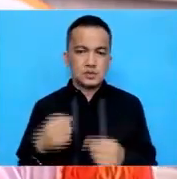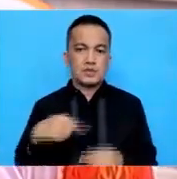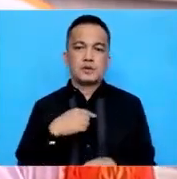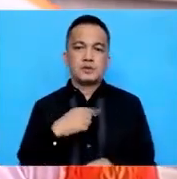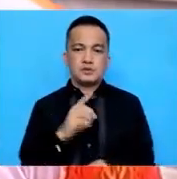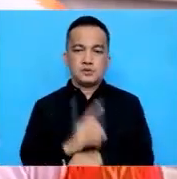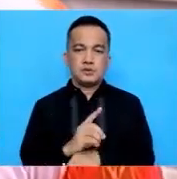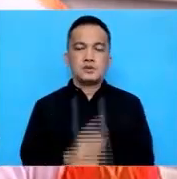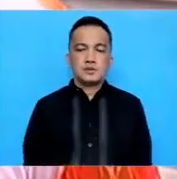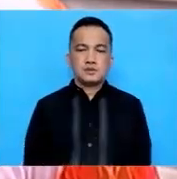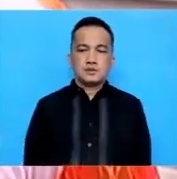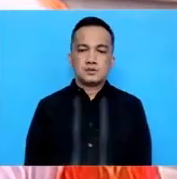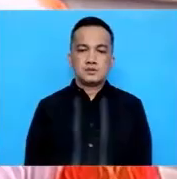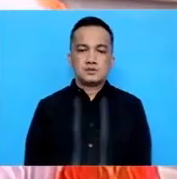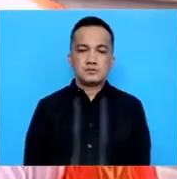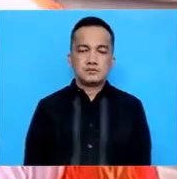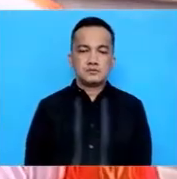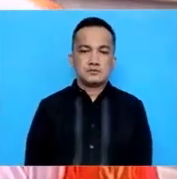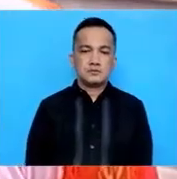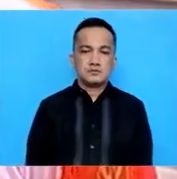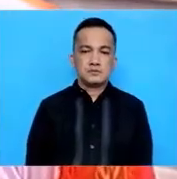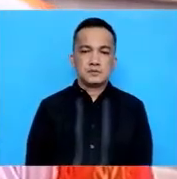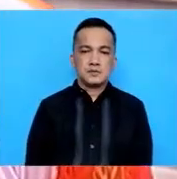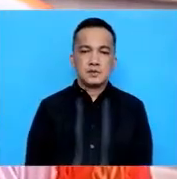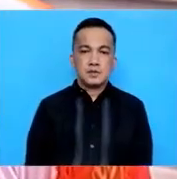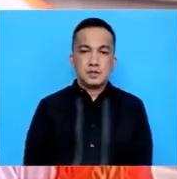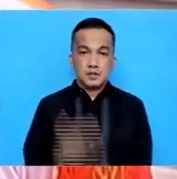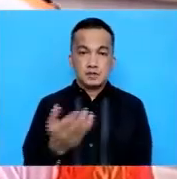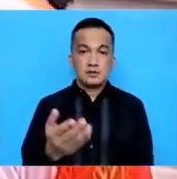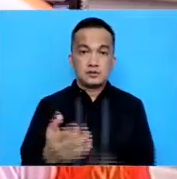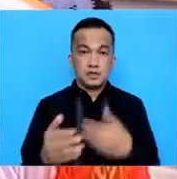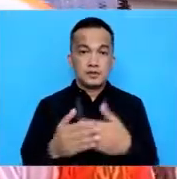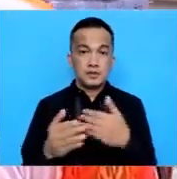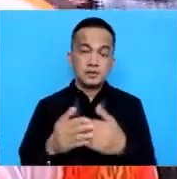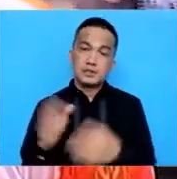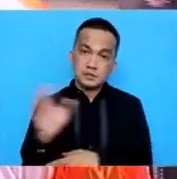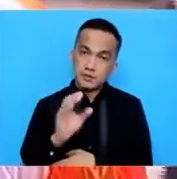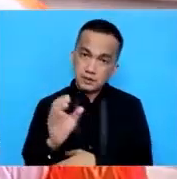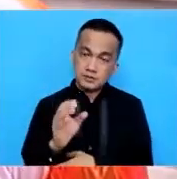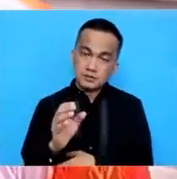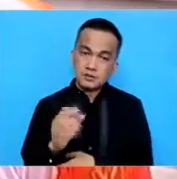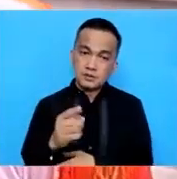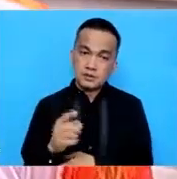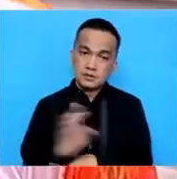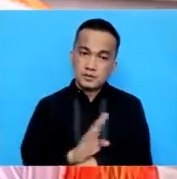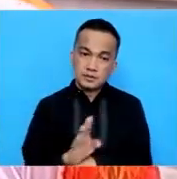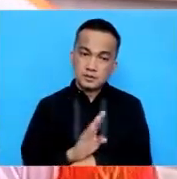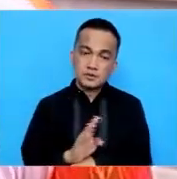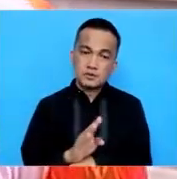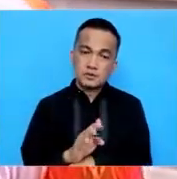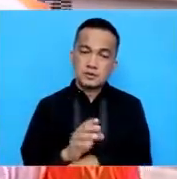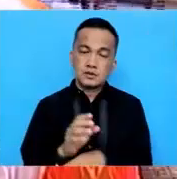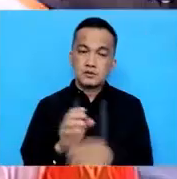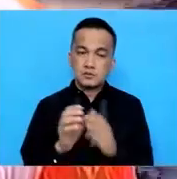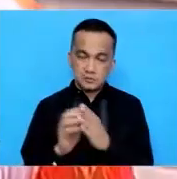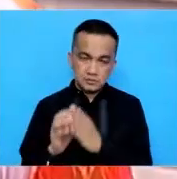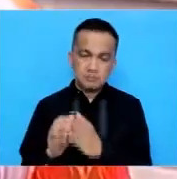So, ngayon nalalapit na ang Pasko, magiging busy ang ating lungsod.